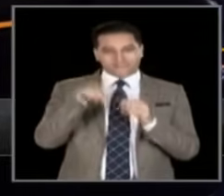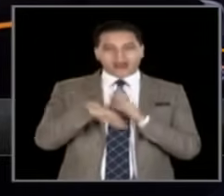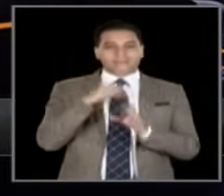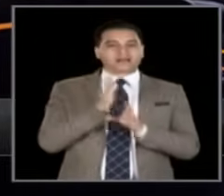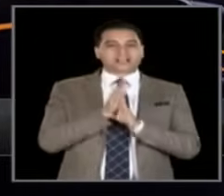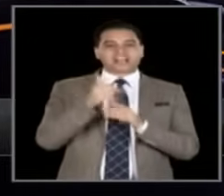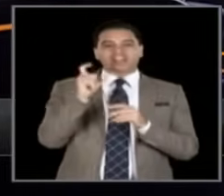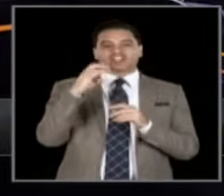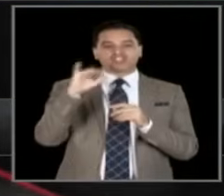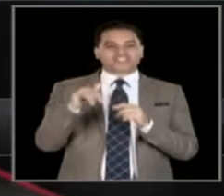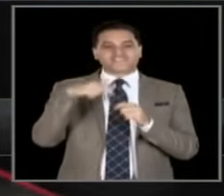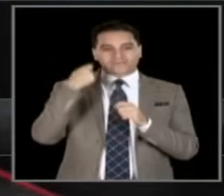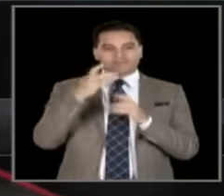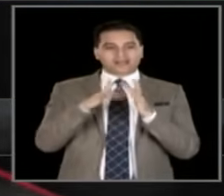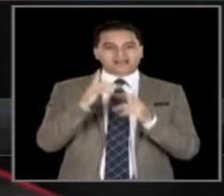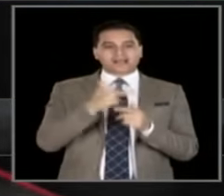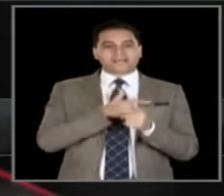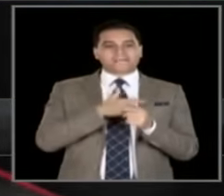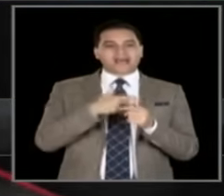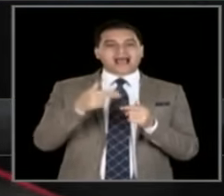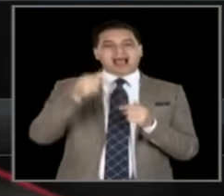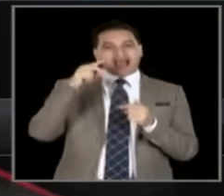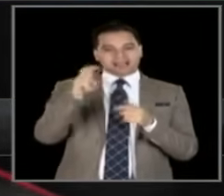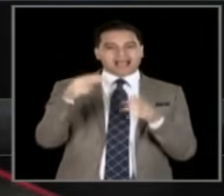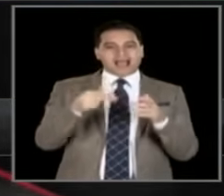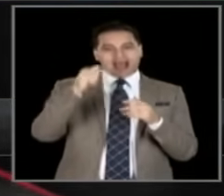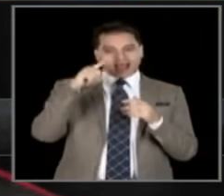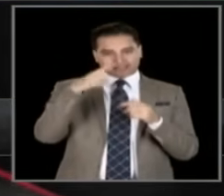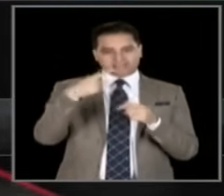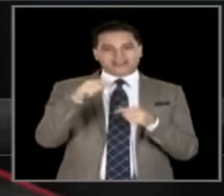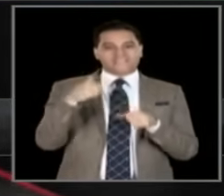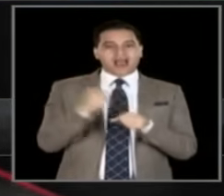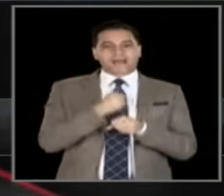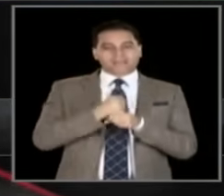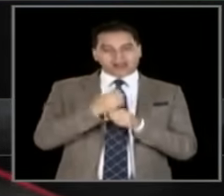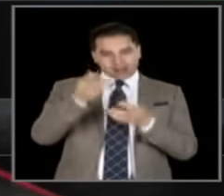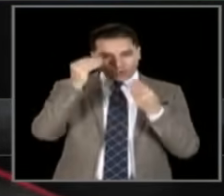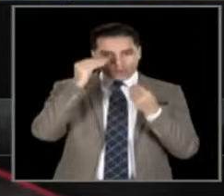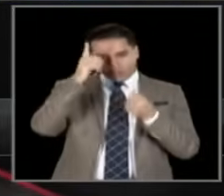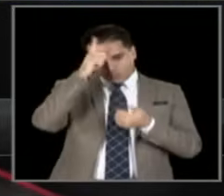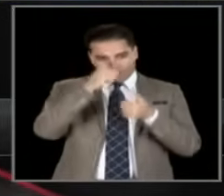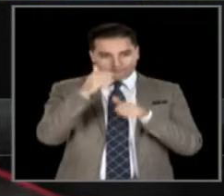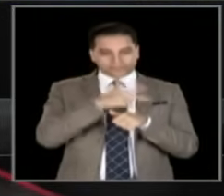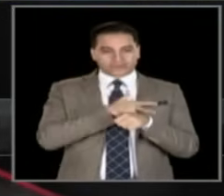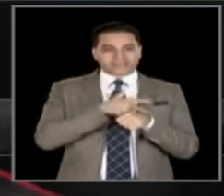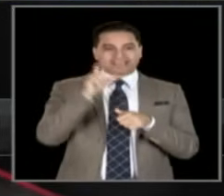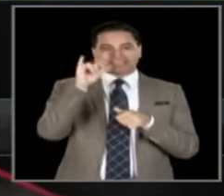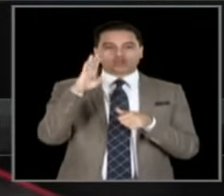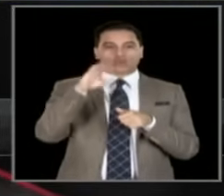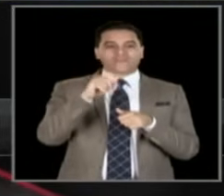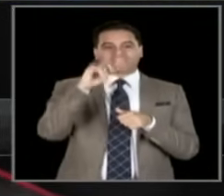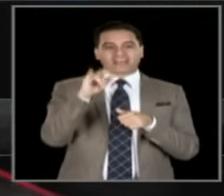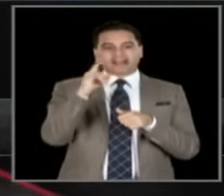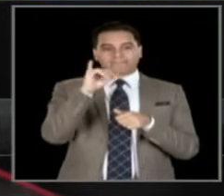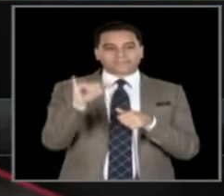انجي في فيلم الباشا تلميذ غاد عاده صح في اي مجال علمي حصل العالم انريكو فيرمي على جائزه